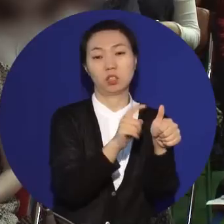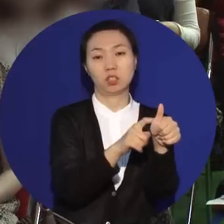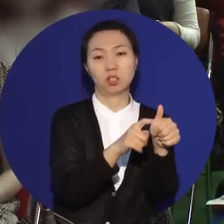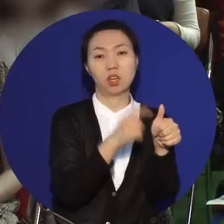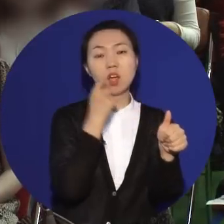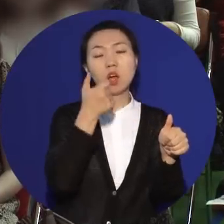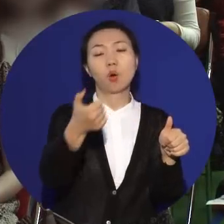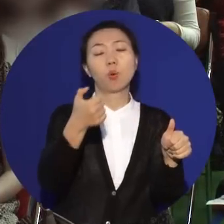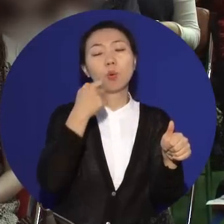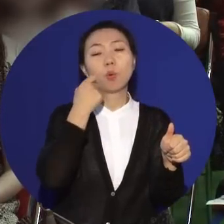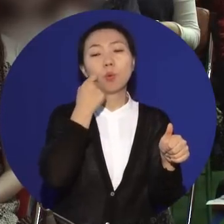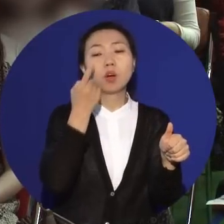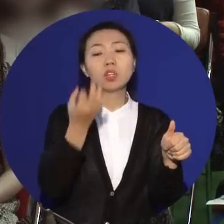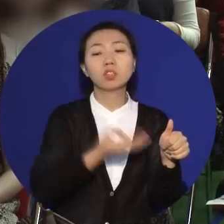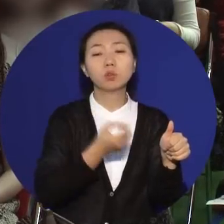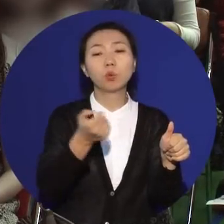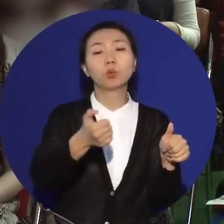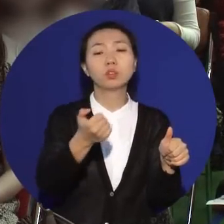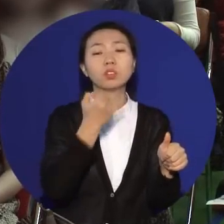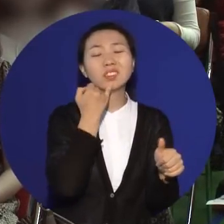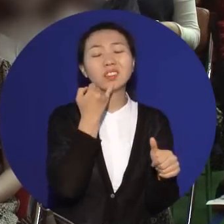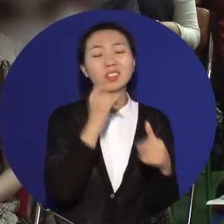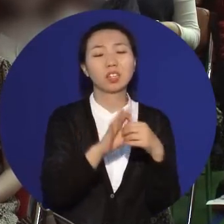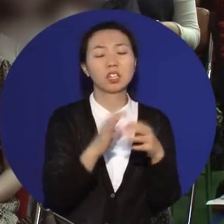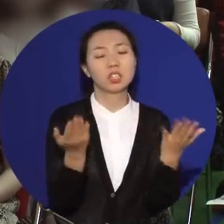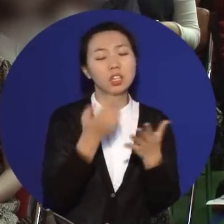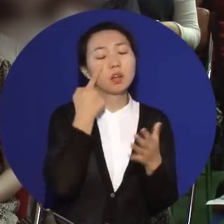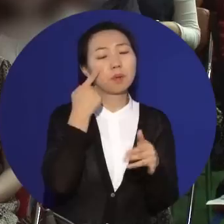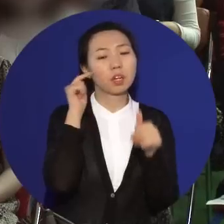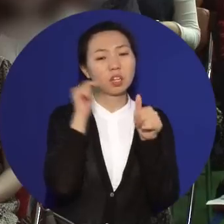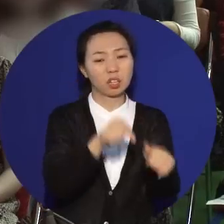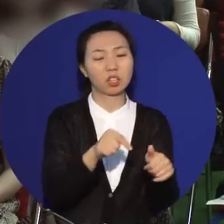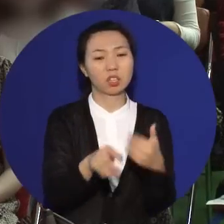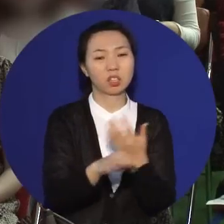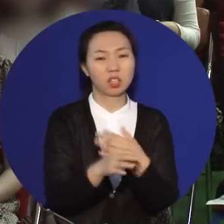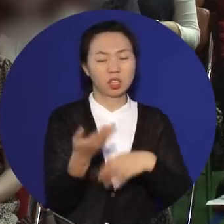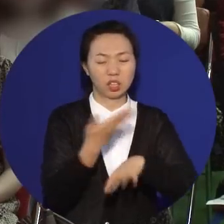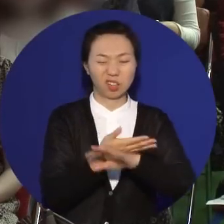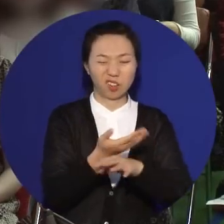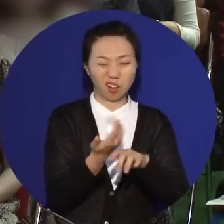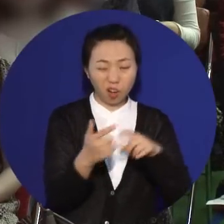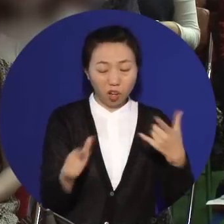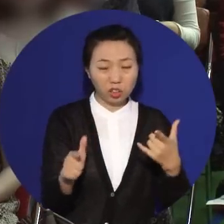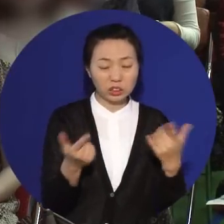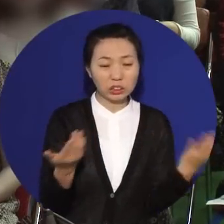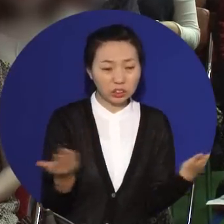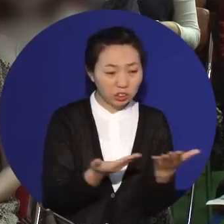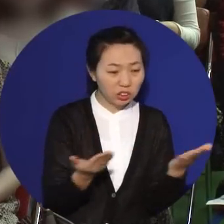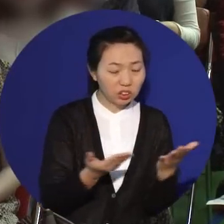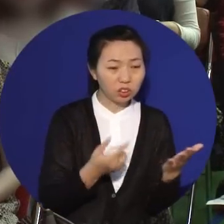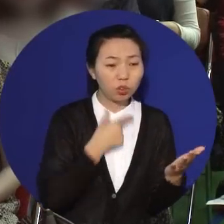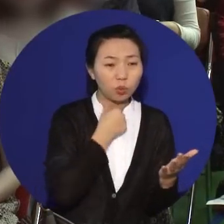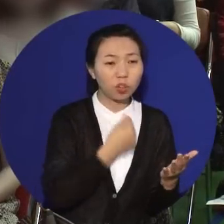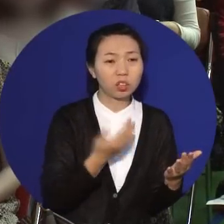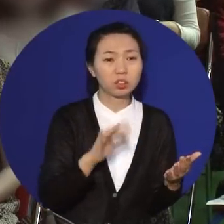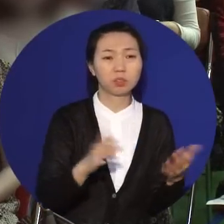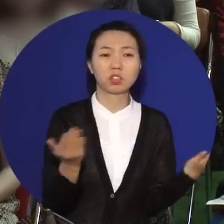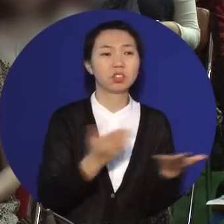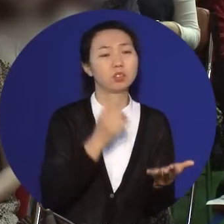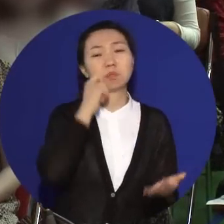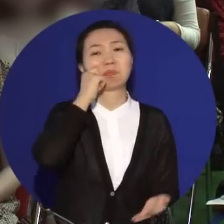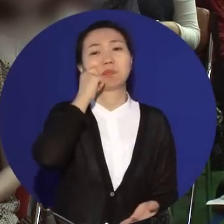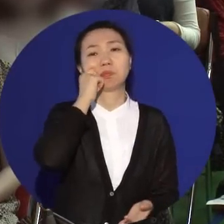직장을 구하라고 그랬어요. 근데 우리 아들은 2년 동안 가던 일을 다 해보려고 했지만 일이 할 게